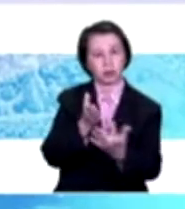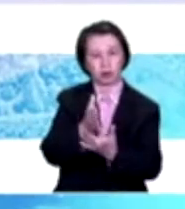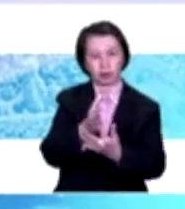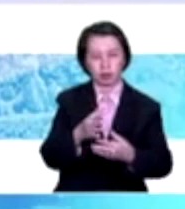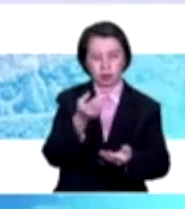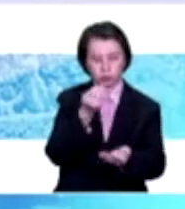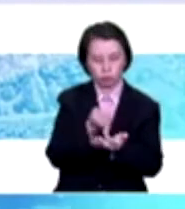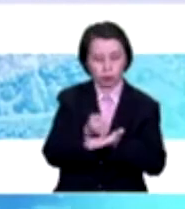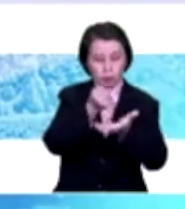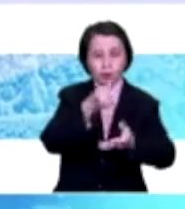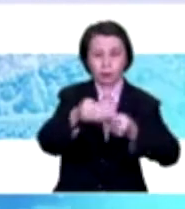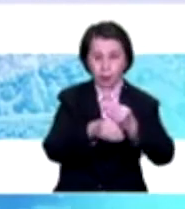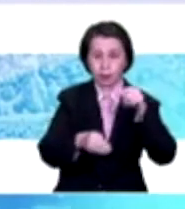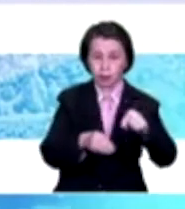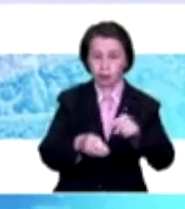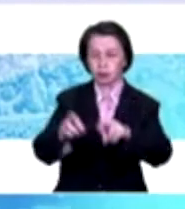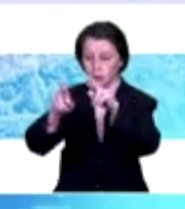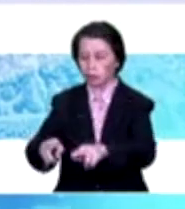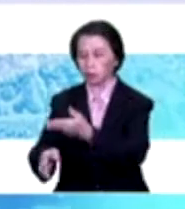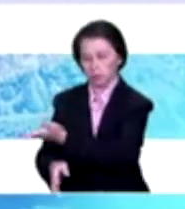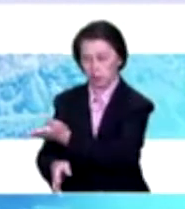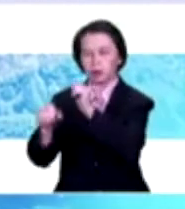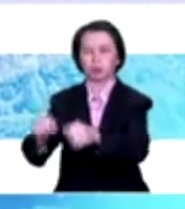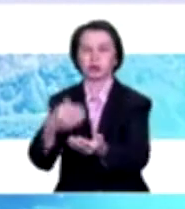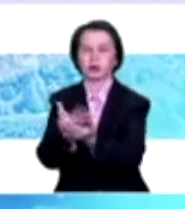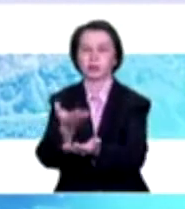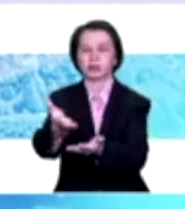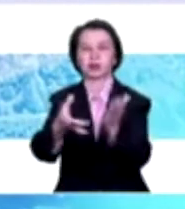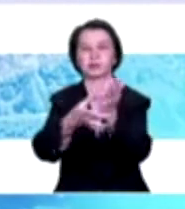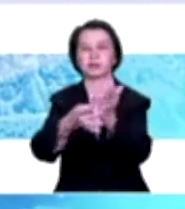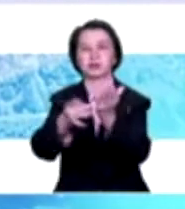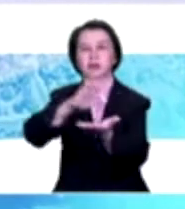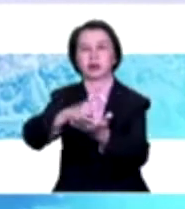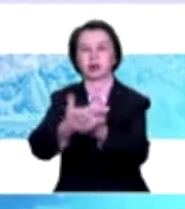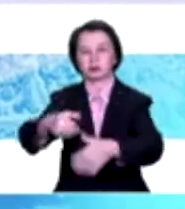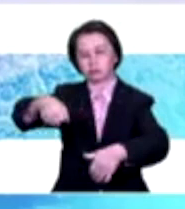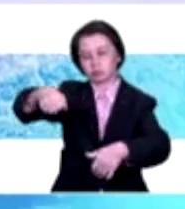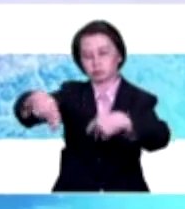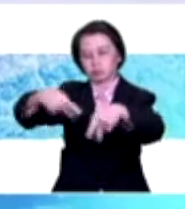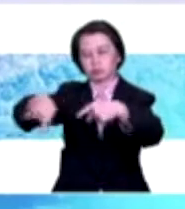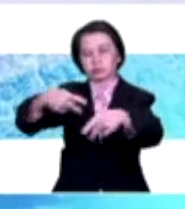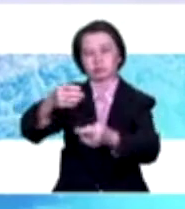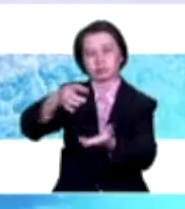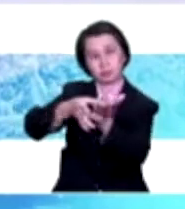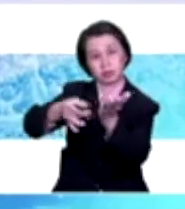tambahan peruntukan ini, rakyat masih dapat membeli minyak masak pack polybag